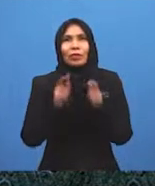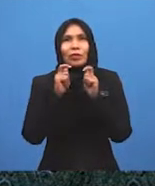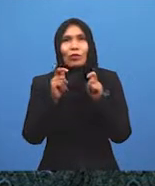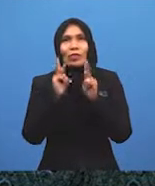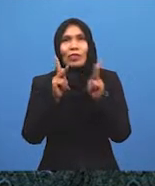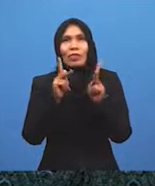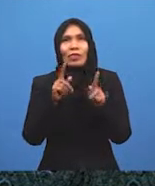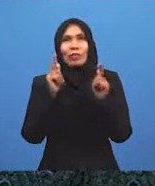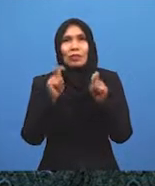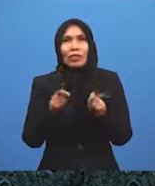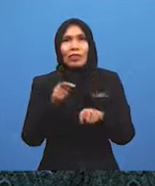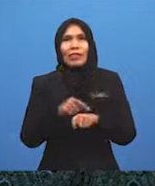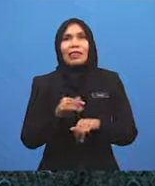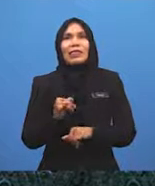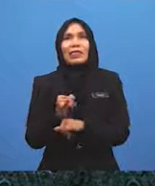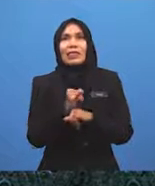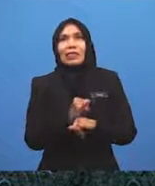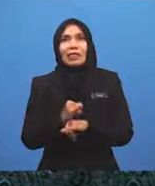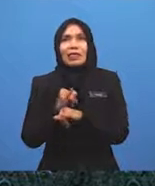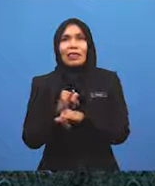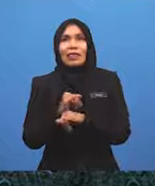Tutur kata mesti dijaga,